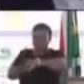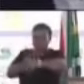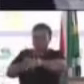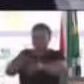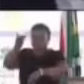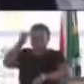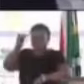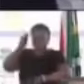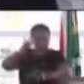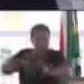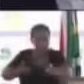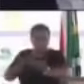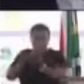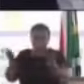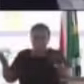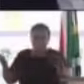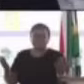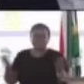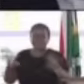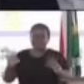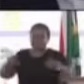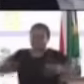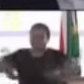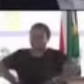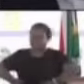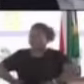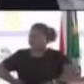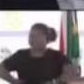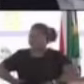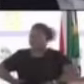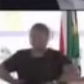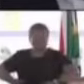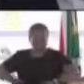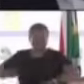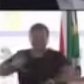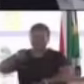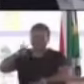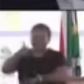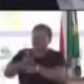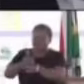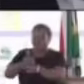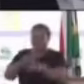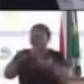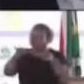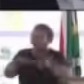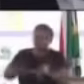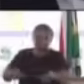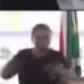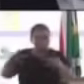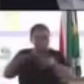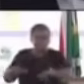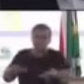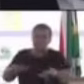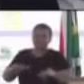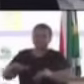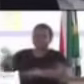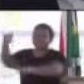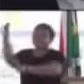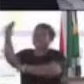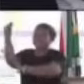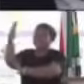abanye ithumbu selibhubukile lokho nihlezi nilindile ngizoyinqamula inkulumo